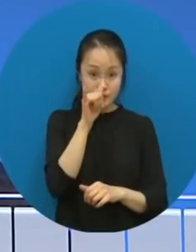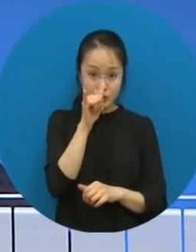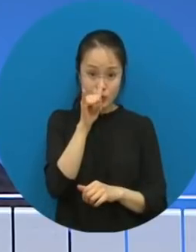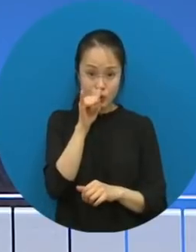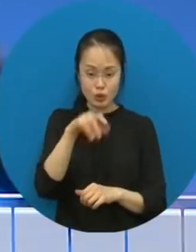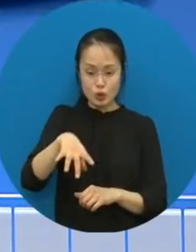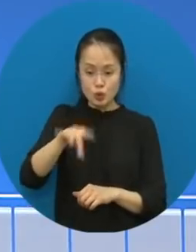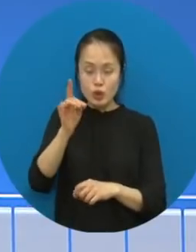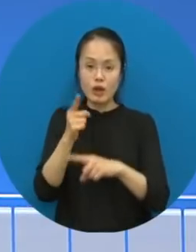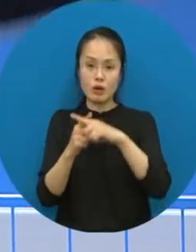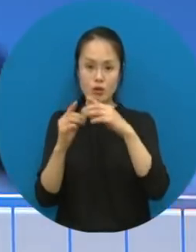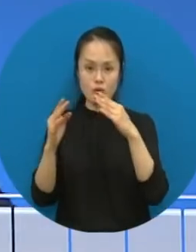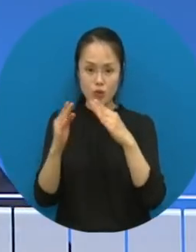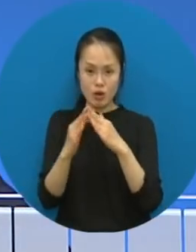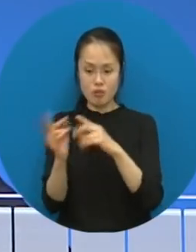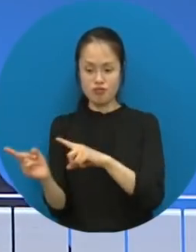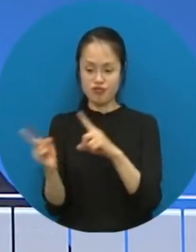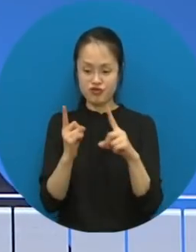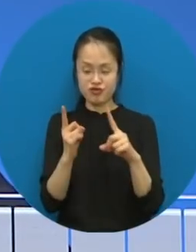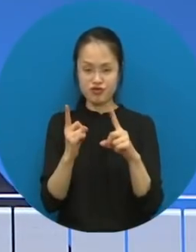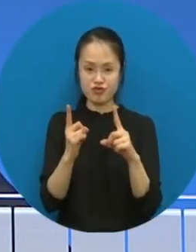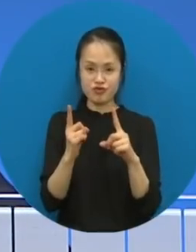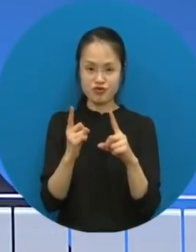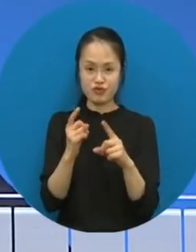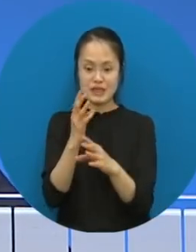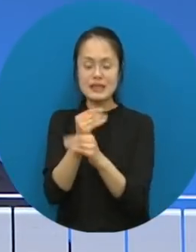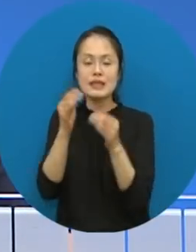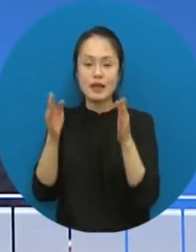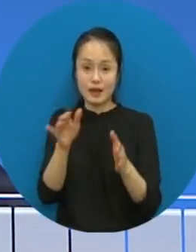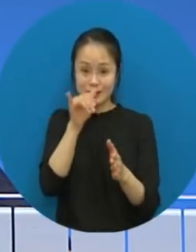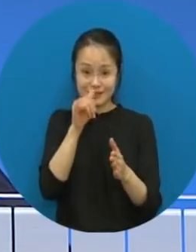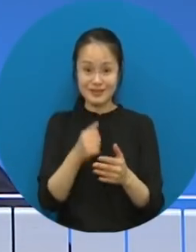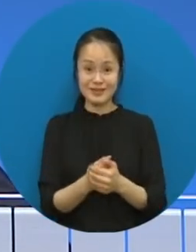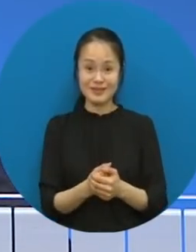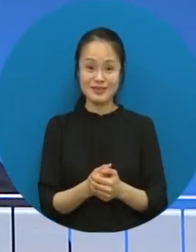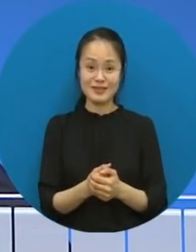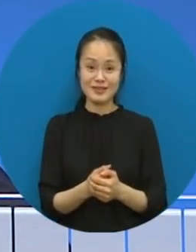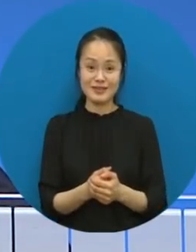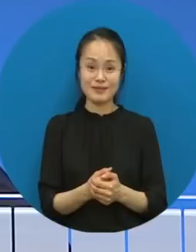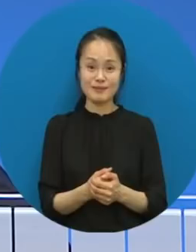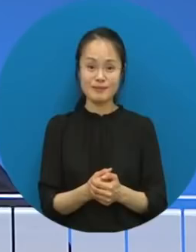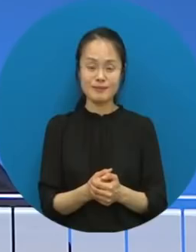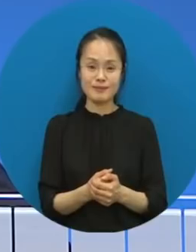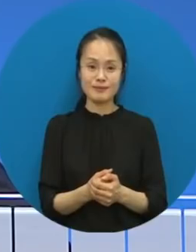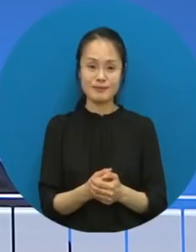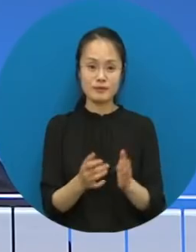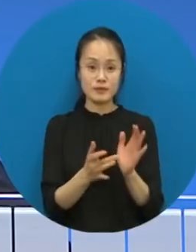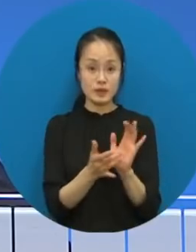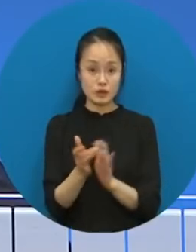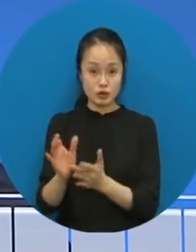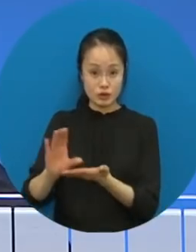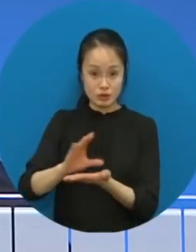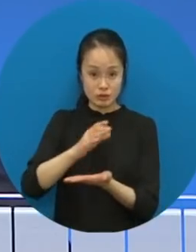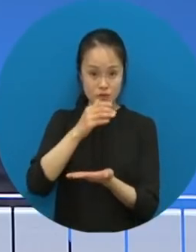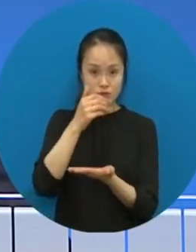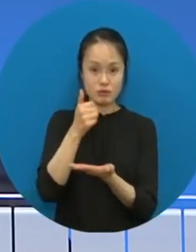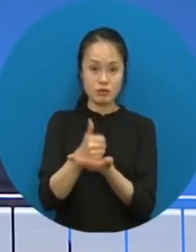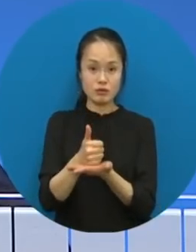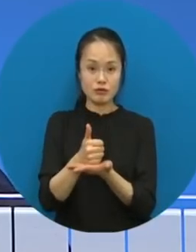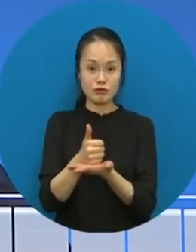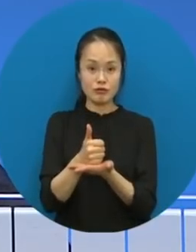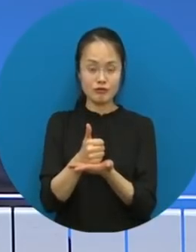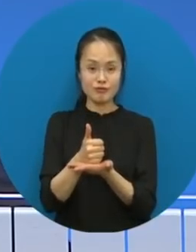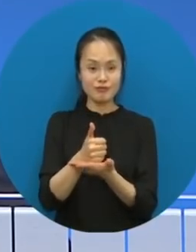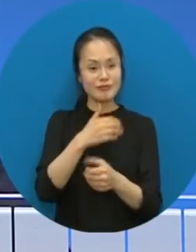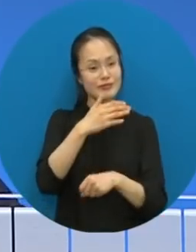7년이 걸리게 하신 하나님을 찬양합니다. 예수님께서 비유로 내실 때도 하나님께서 참 재미있는